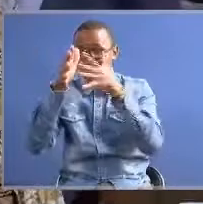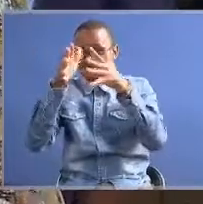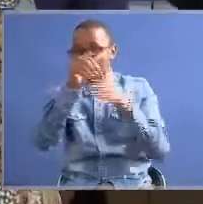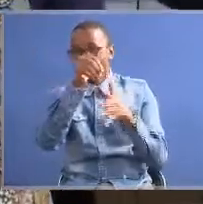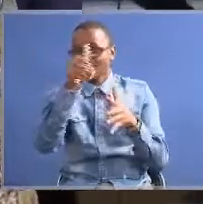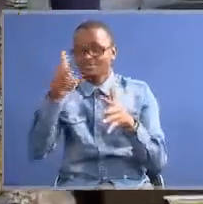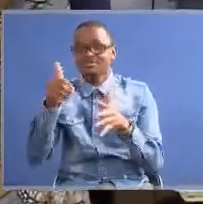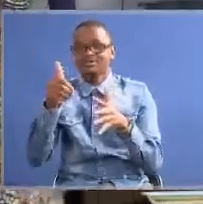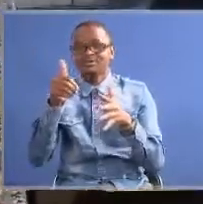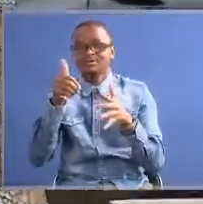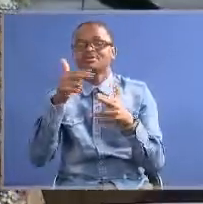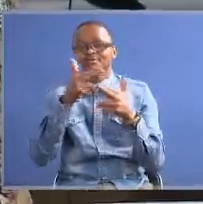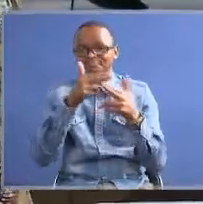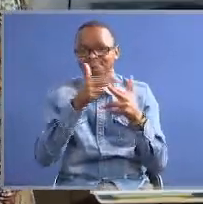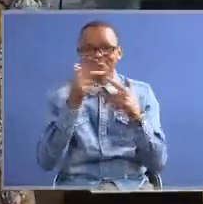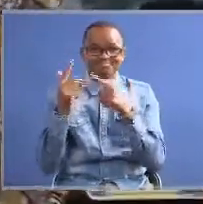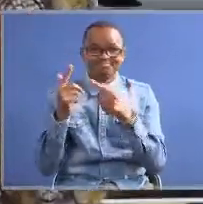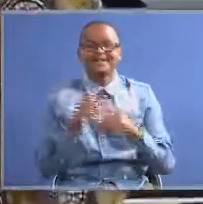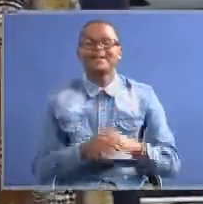viongozi wengine watajika.